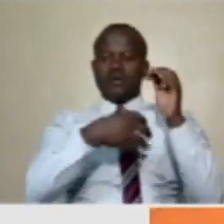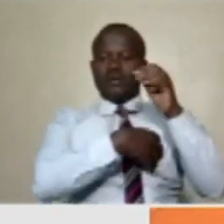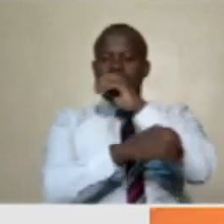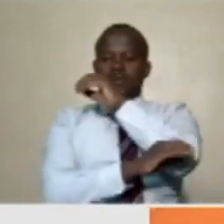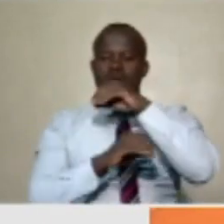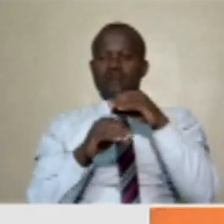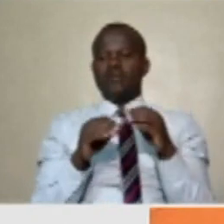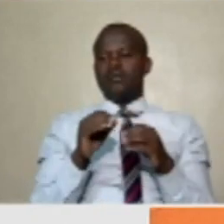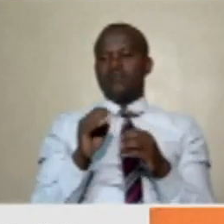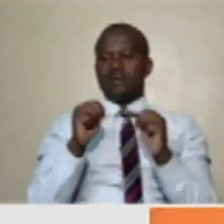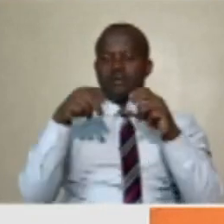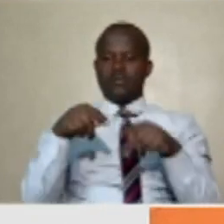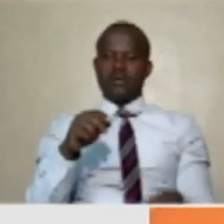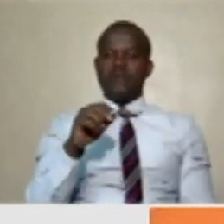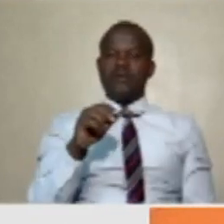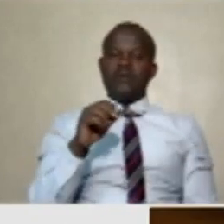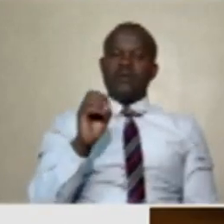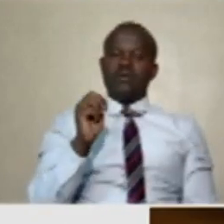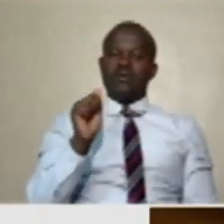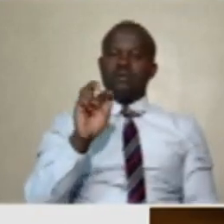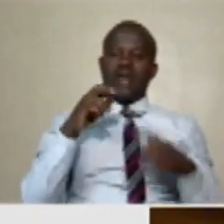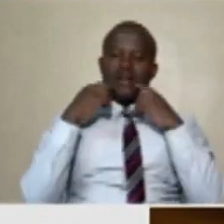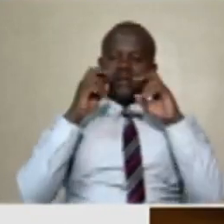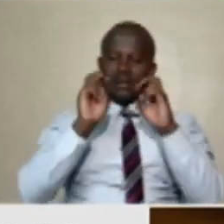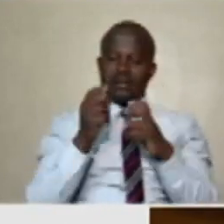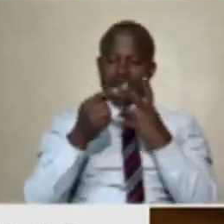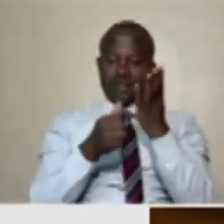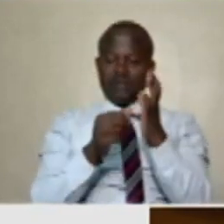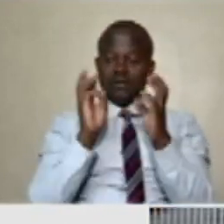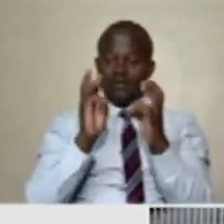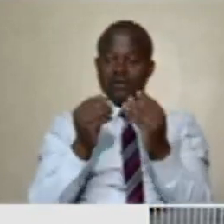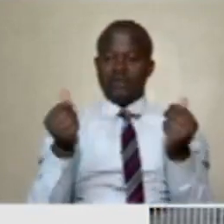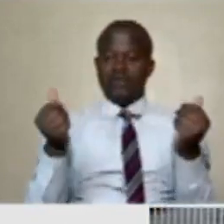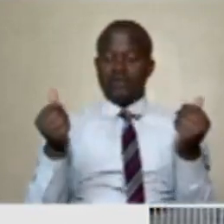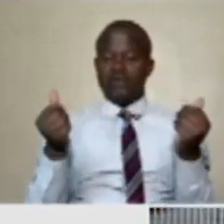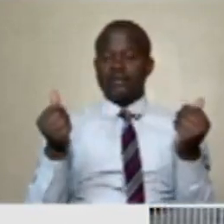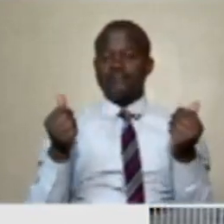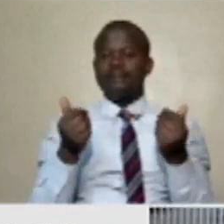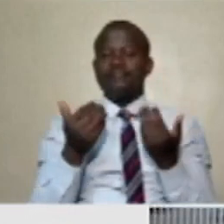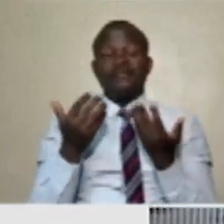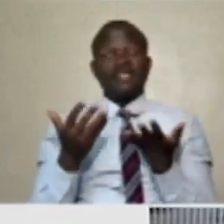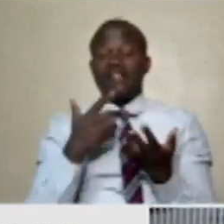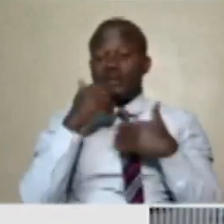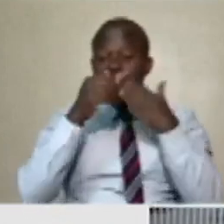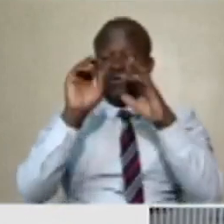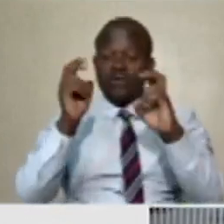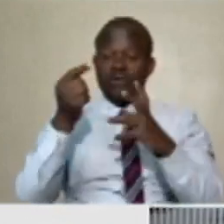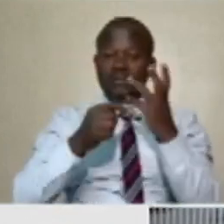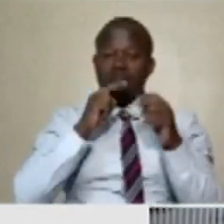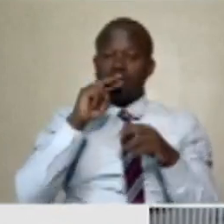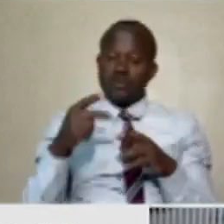umutwe w'abadepite Professor Munyaneza Omar atanga icyizere ko iki kibazo kizakemuka. No kuvuga ngo kiriya nacyo cyo